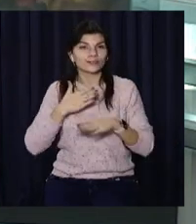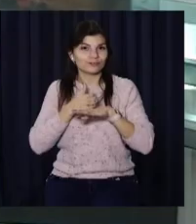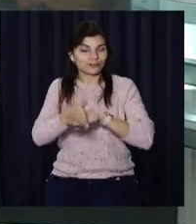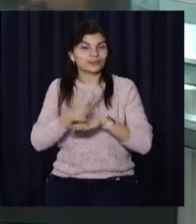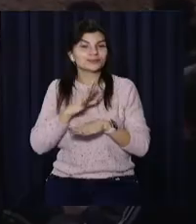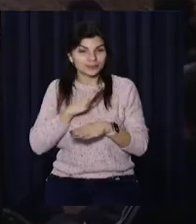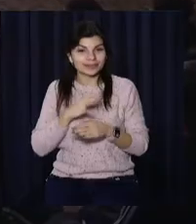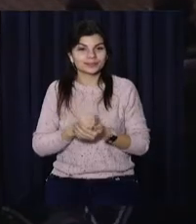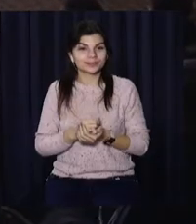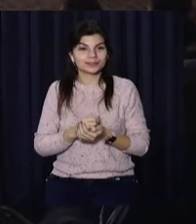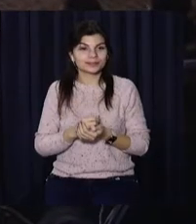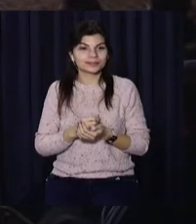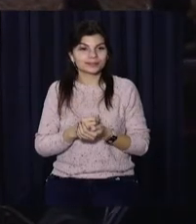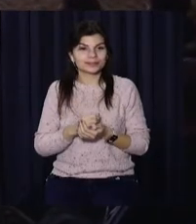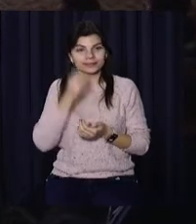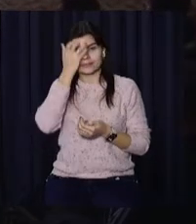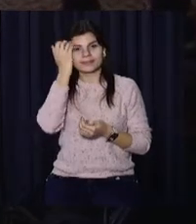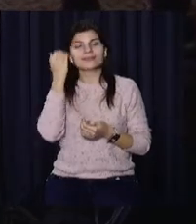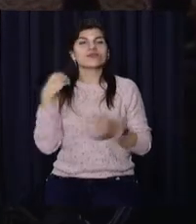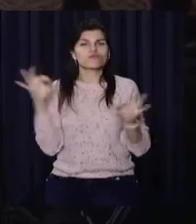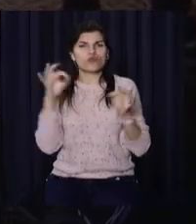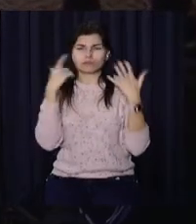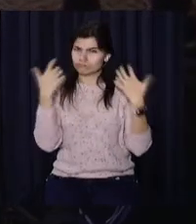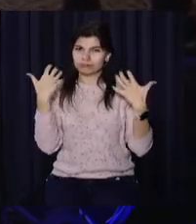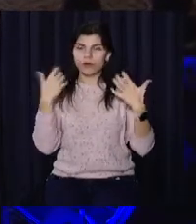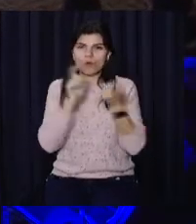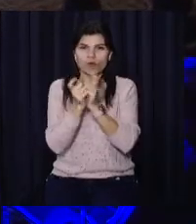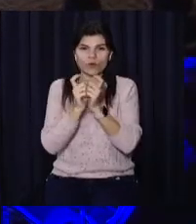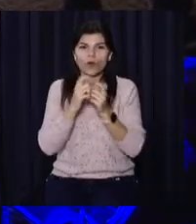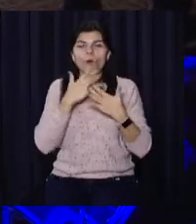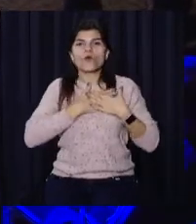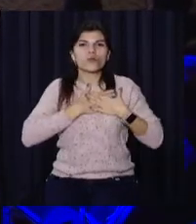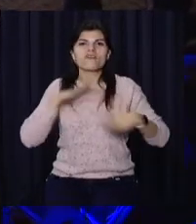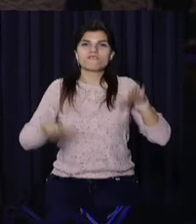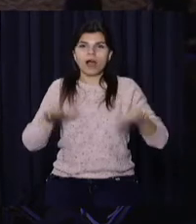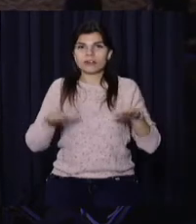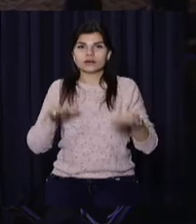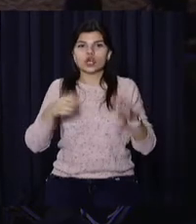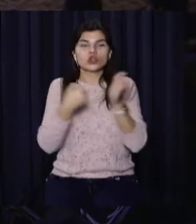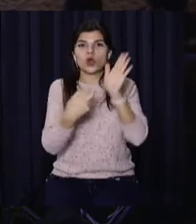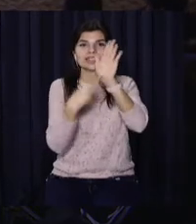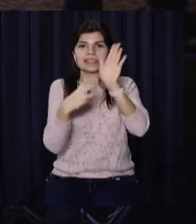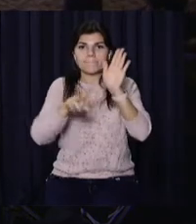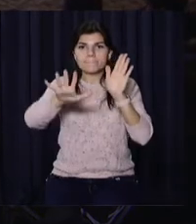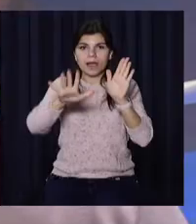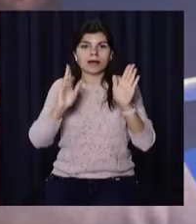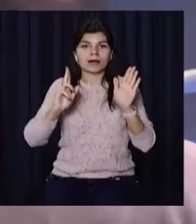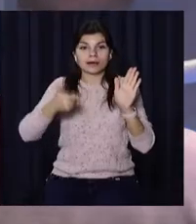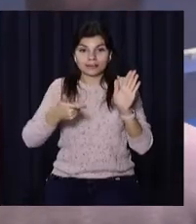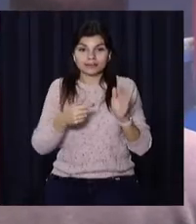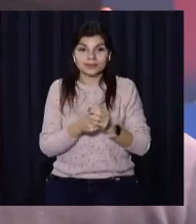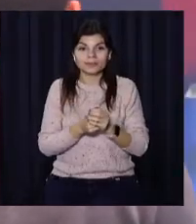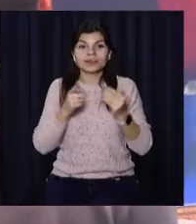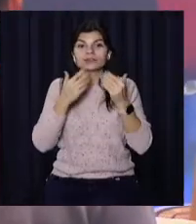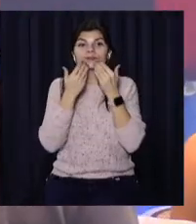В'ячеслав Куліш. Під запальну музику на ринг виходять бійці-любителі у ваговій категорії до 75